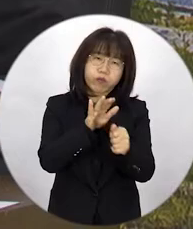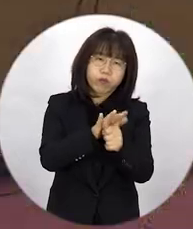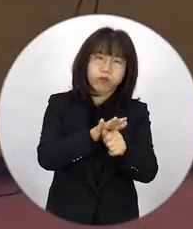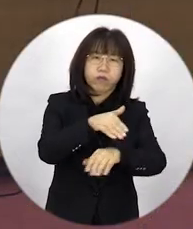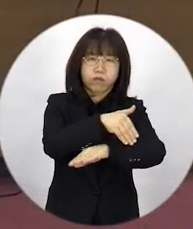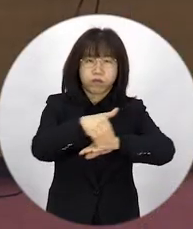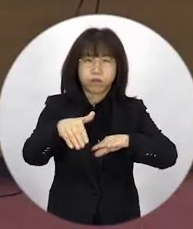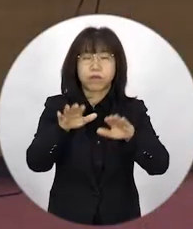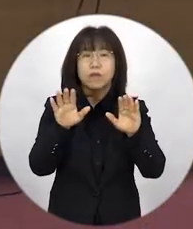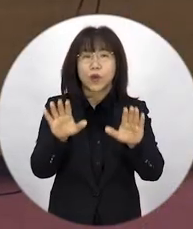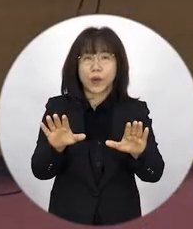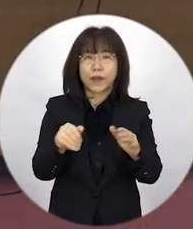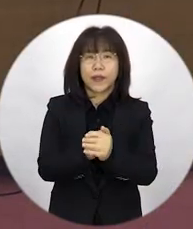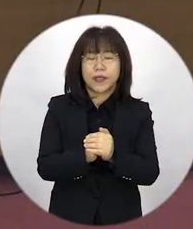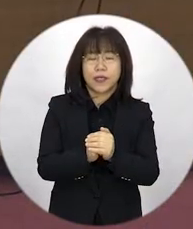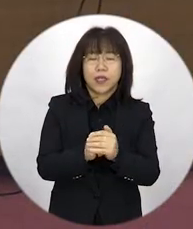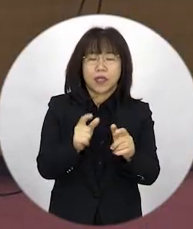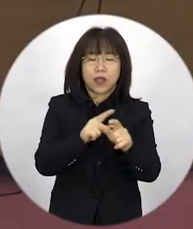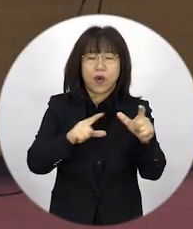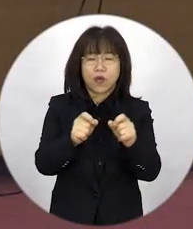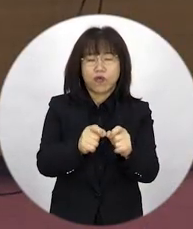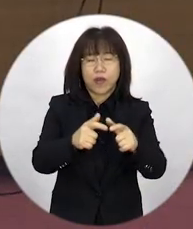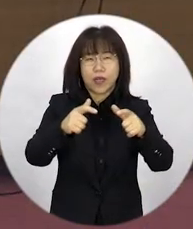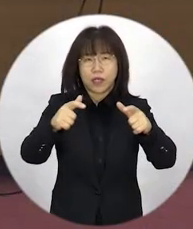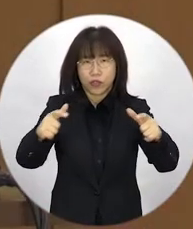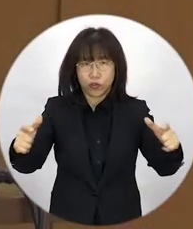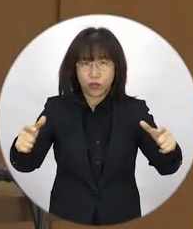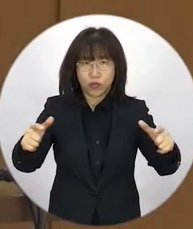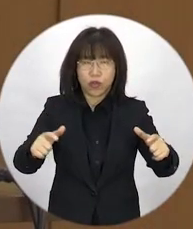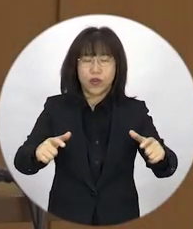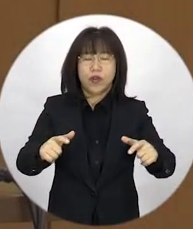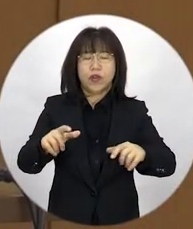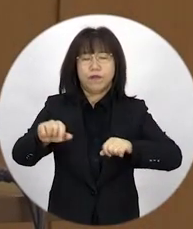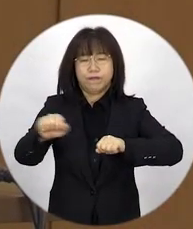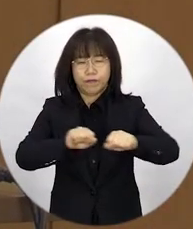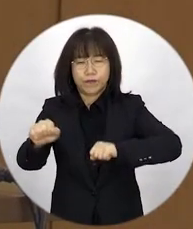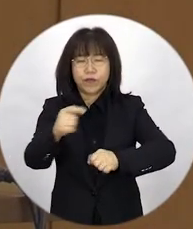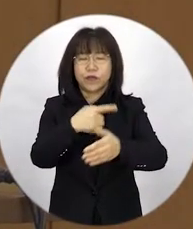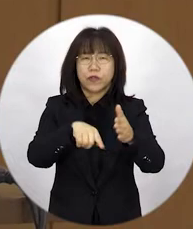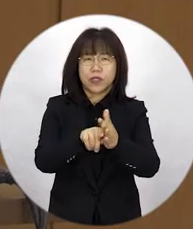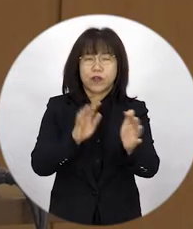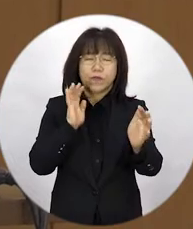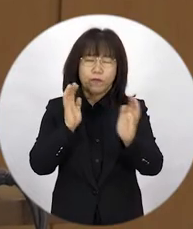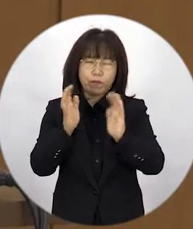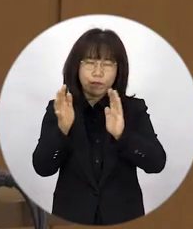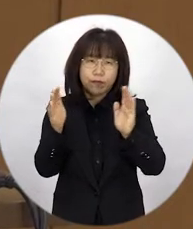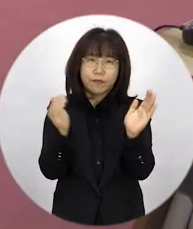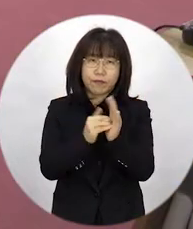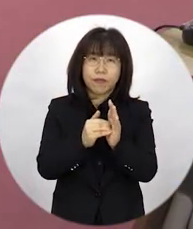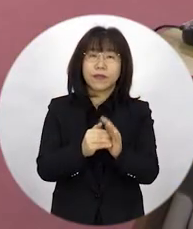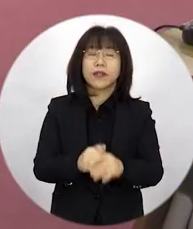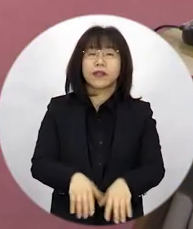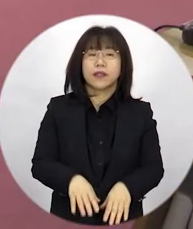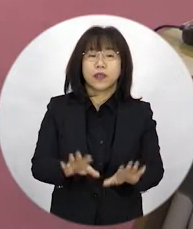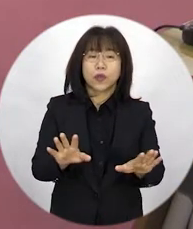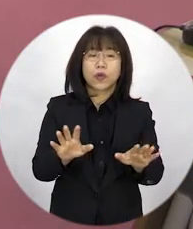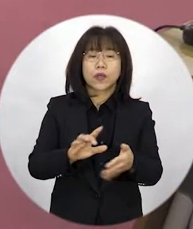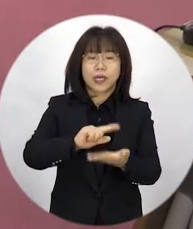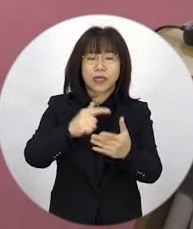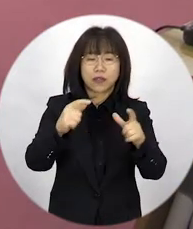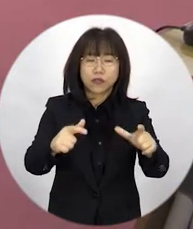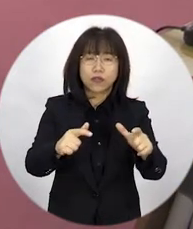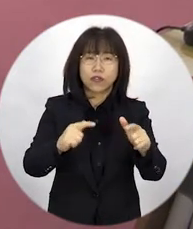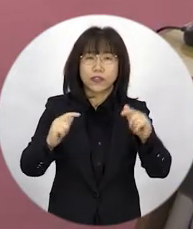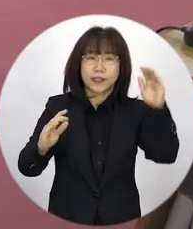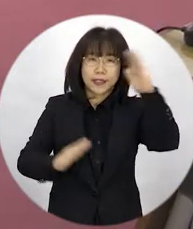추진하기로 했으며 장학 기금 확충과 장학 사업 활성화를 위한 다양한 방안을 토의했습니다. 한편 재단법인